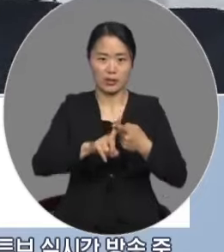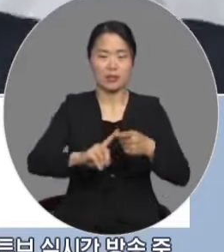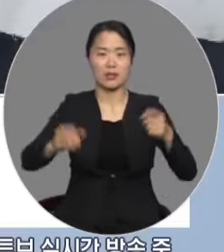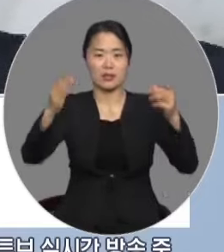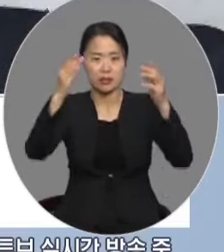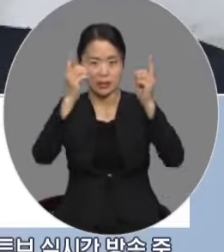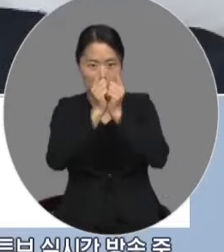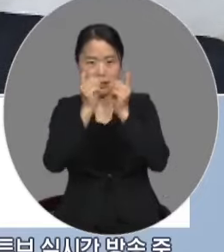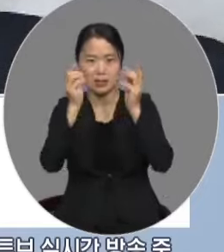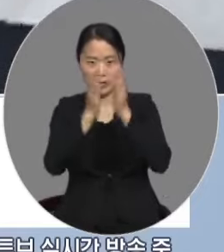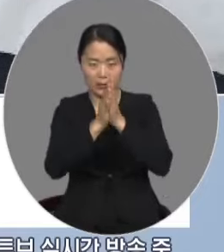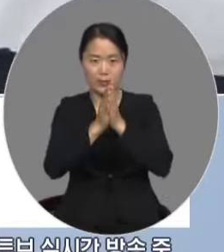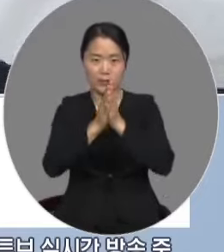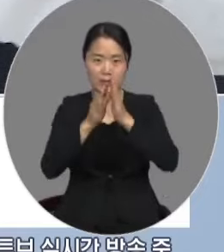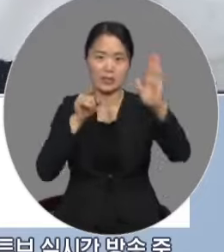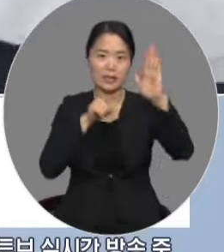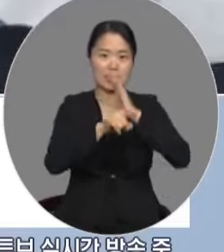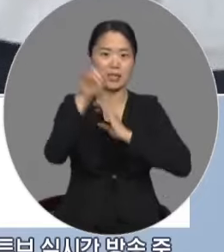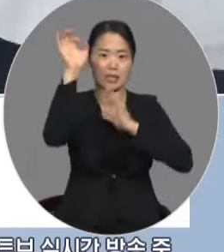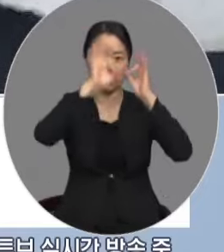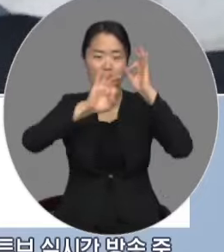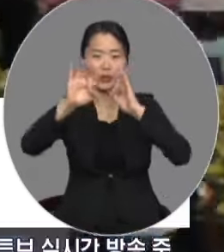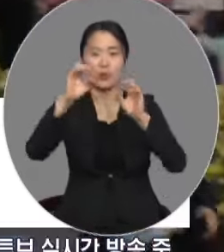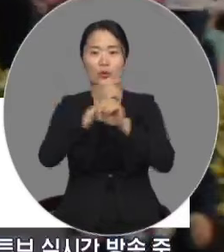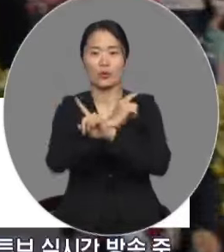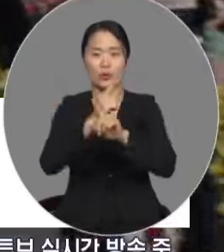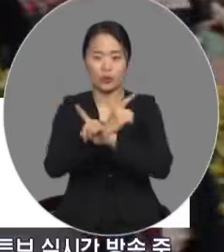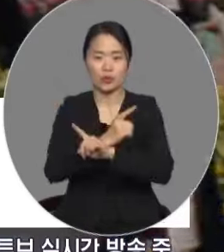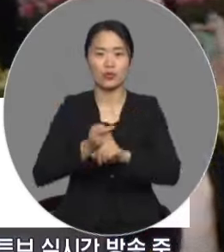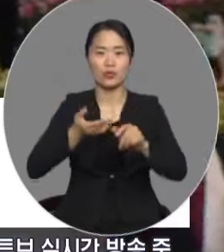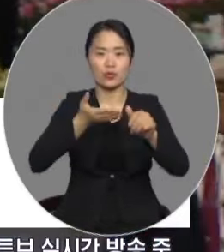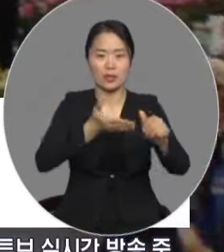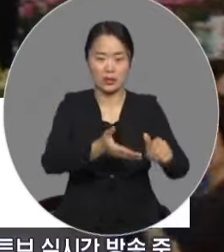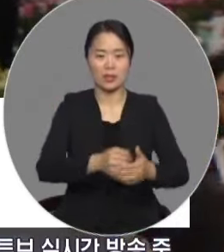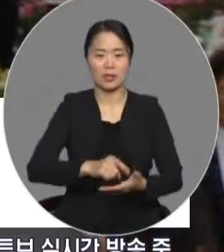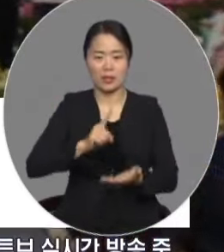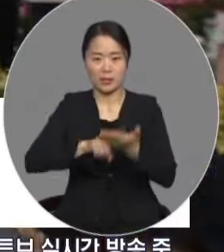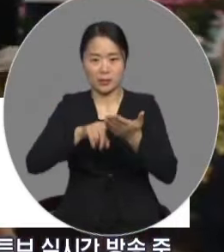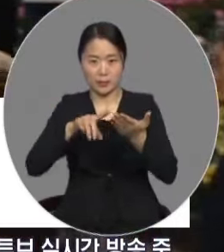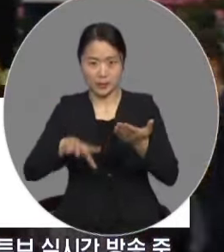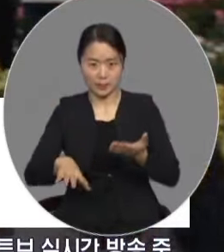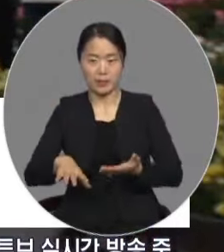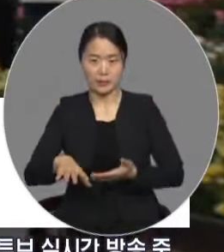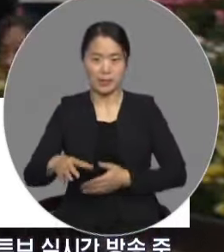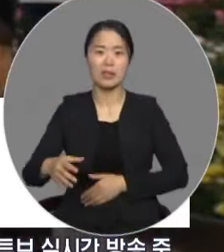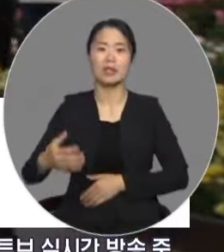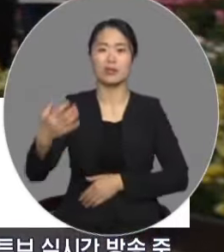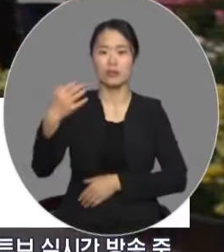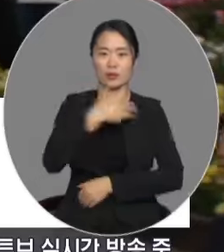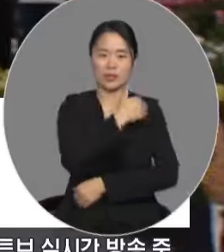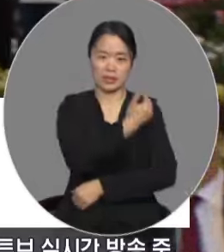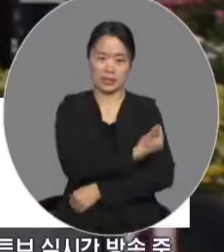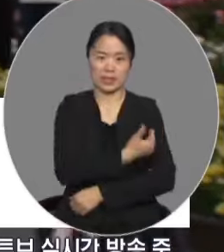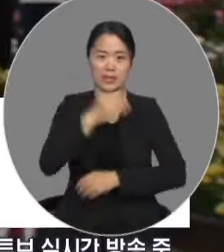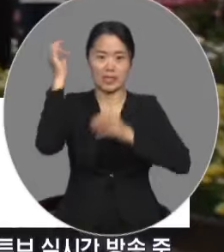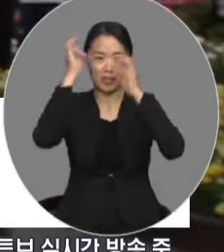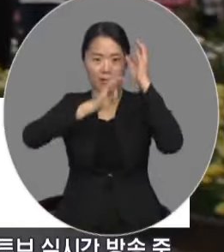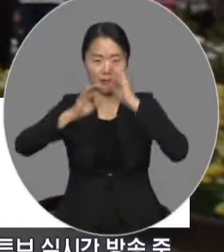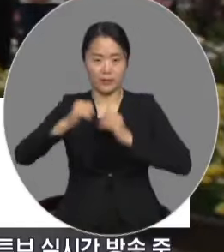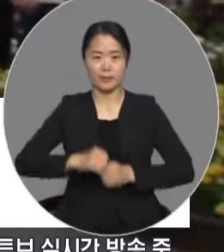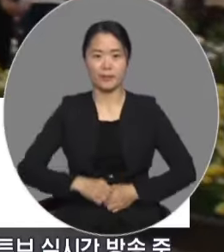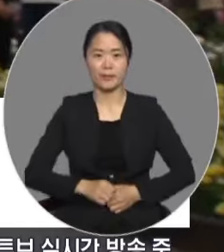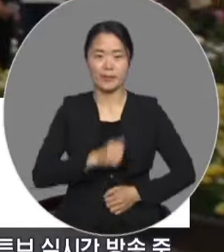직접 찾아가서 우리가 고쳐주는 그야말로 납세자 권리 찾기 운동. 가난한 사람한테만 해주는 것이